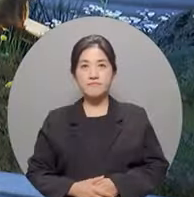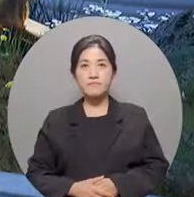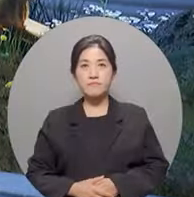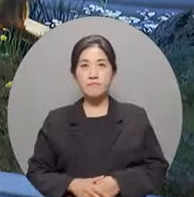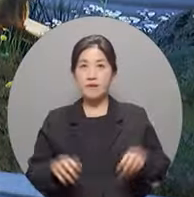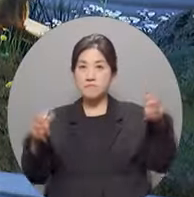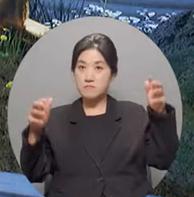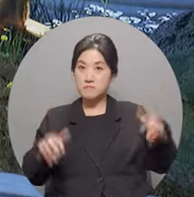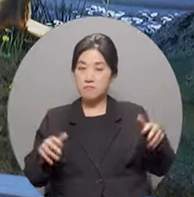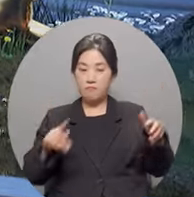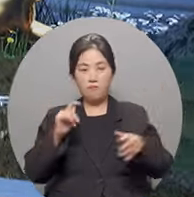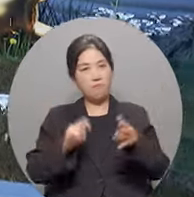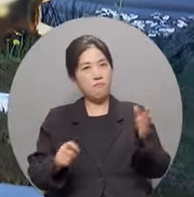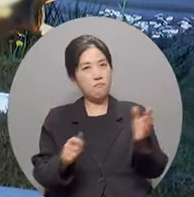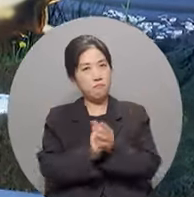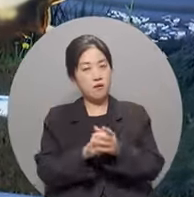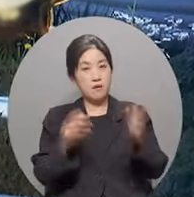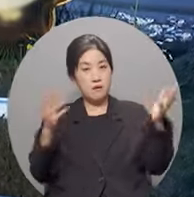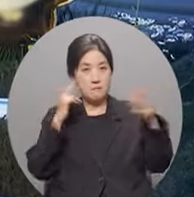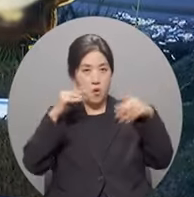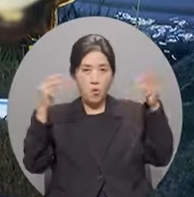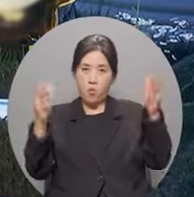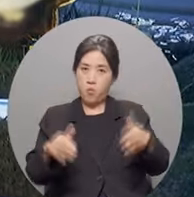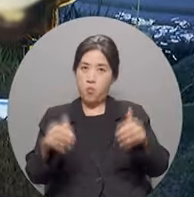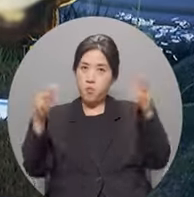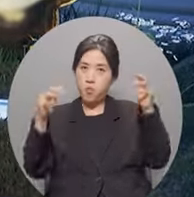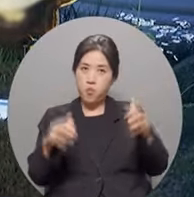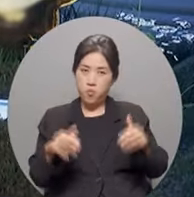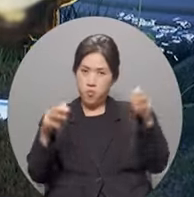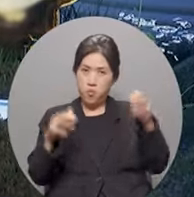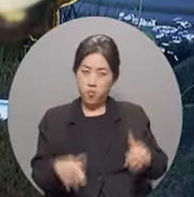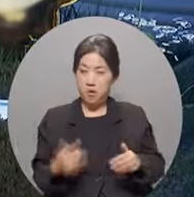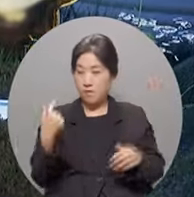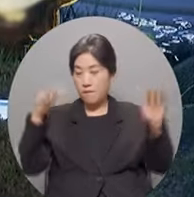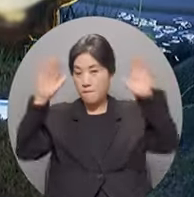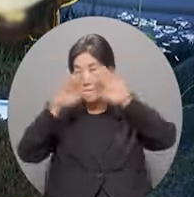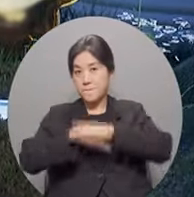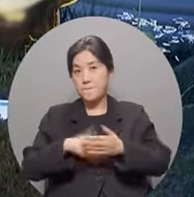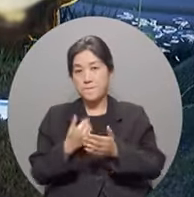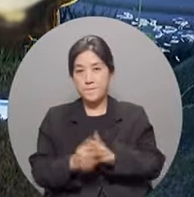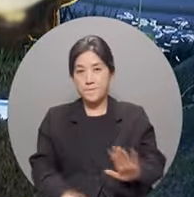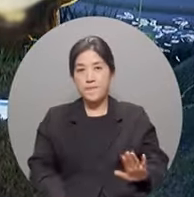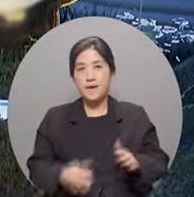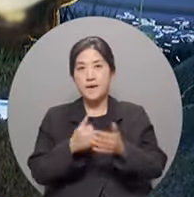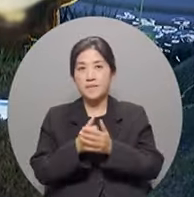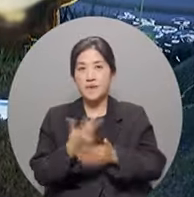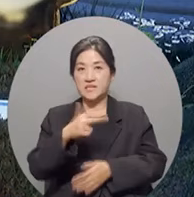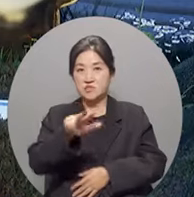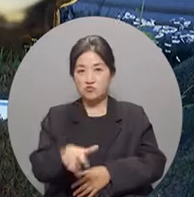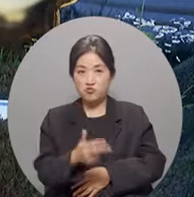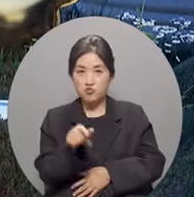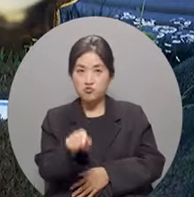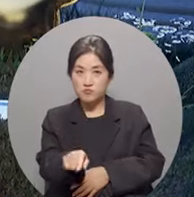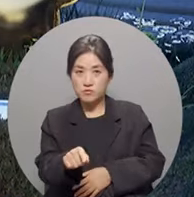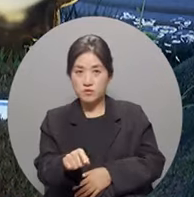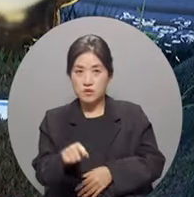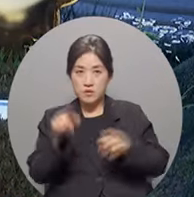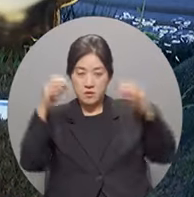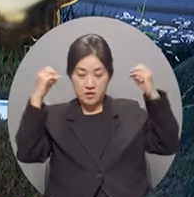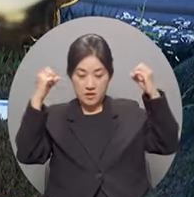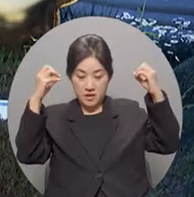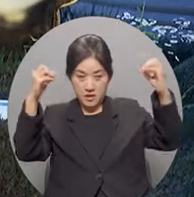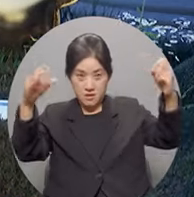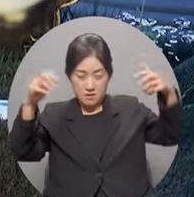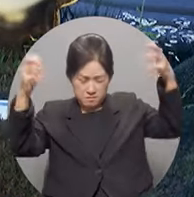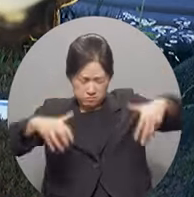이번 비는 이례적인 가을 폭우였습니다. 이것은 어젯밤 진주의 모습입니다. 이 가로등 불빛 아래로 가을비가